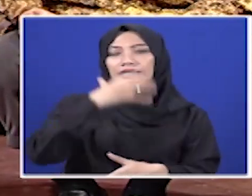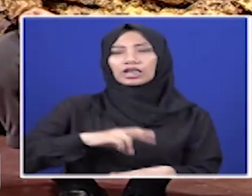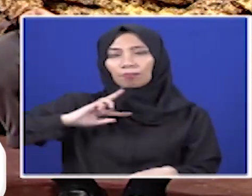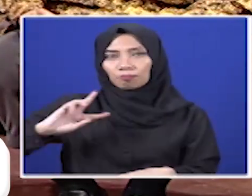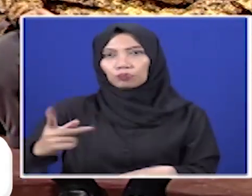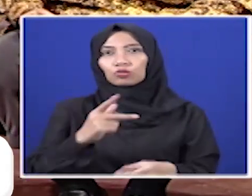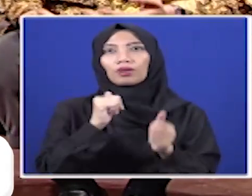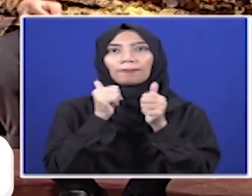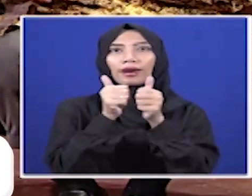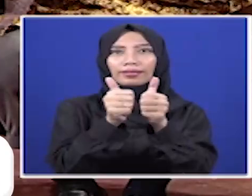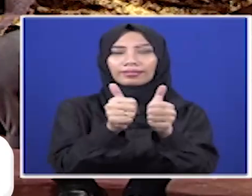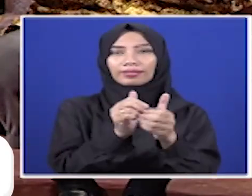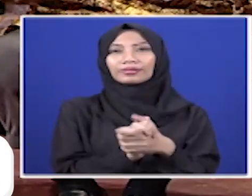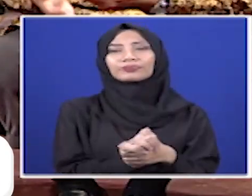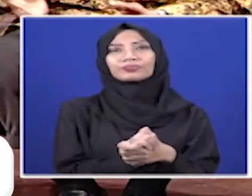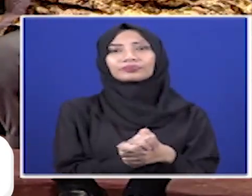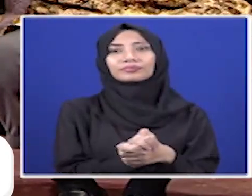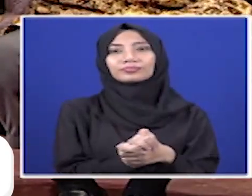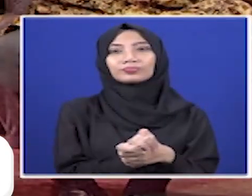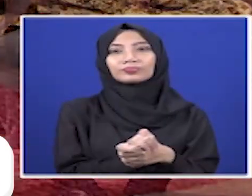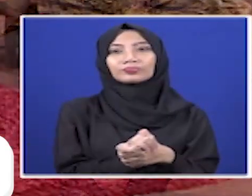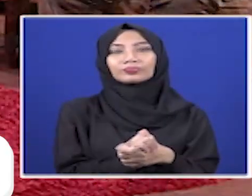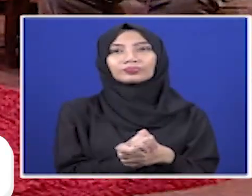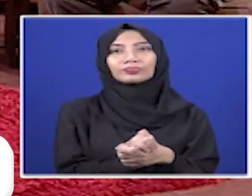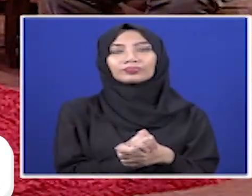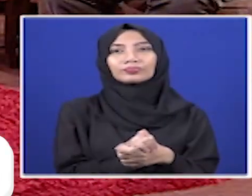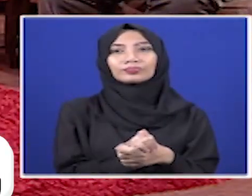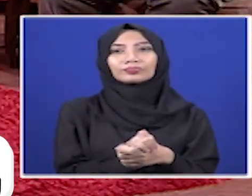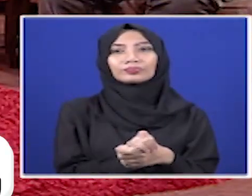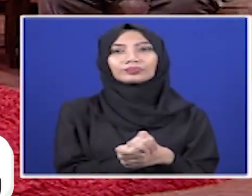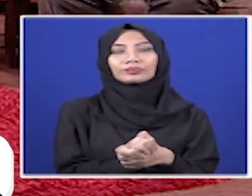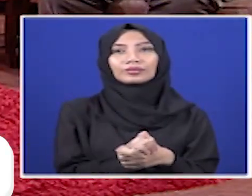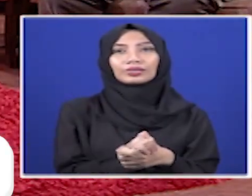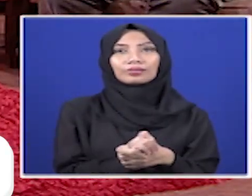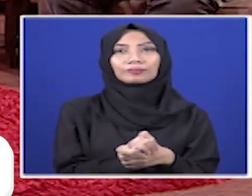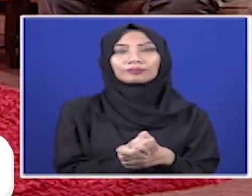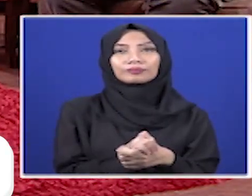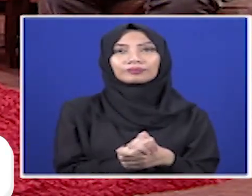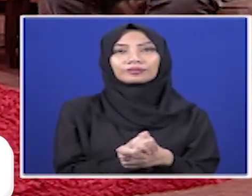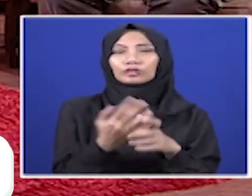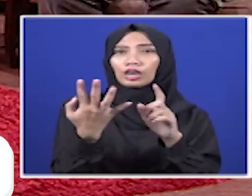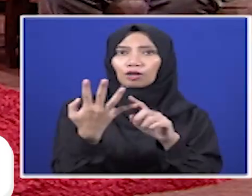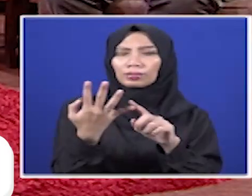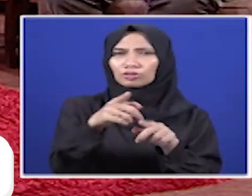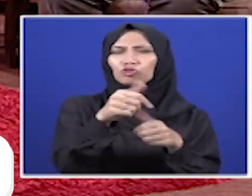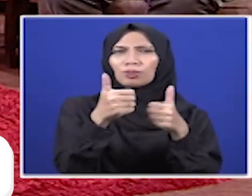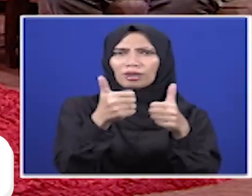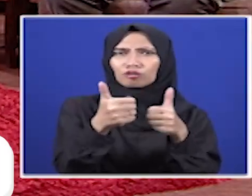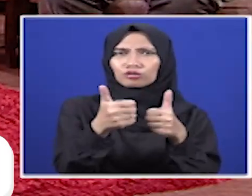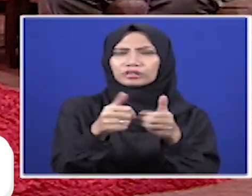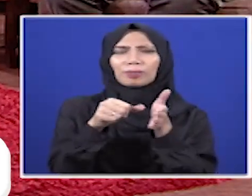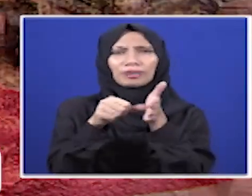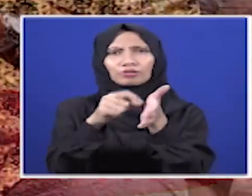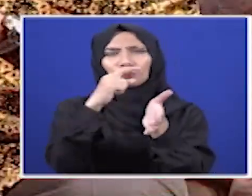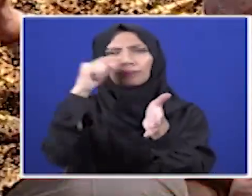jalan yang baik lagi kan begitu kemudian yang keempat ini kan sudah luar biasa ini berbakti kepada orang tua gitu anak berusaha mencari yang halal